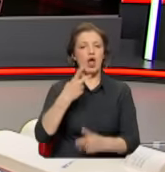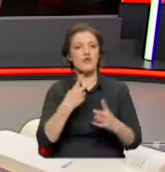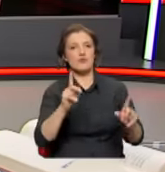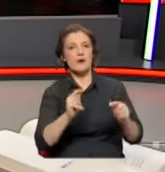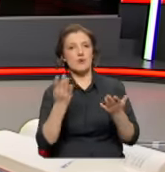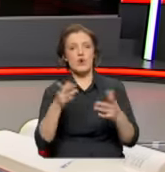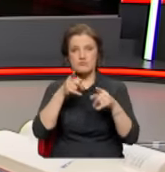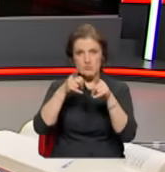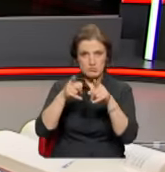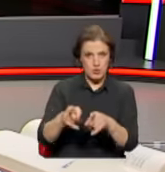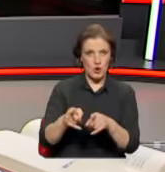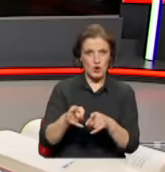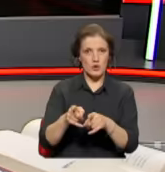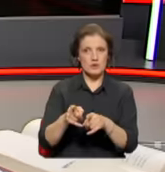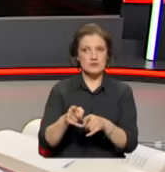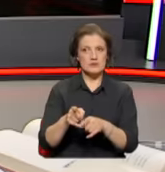Bu